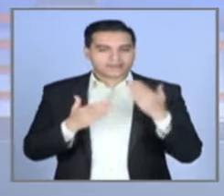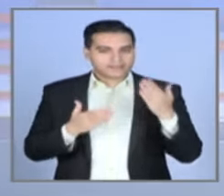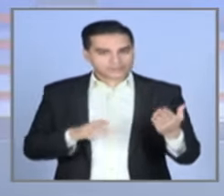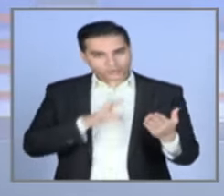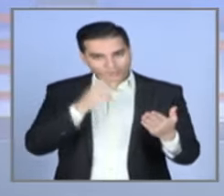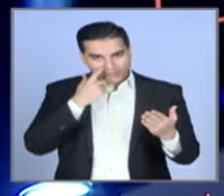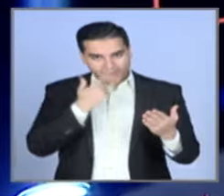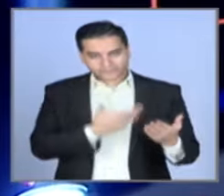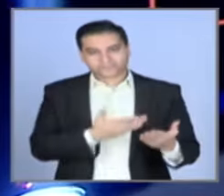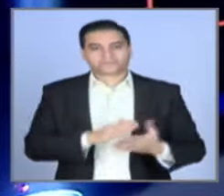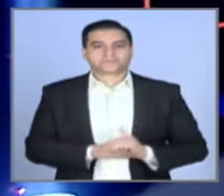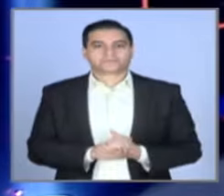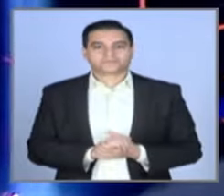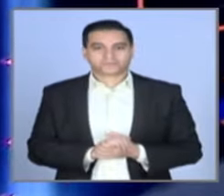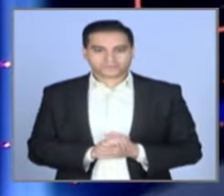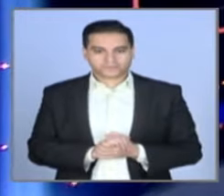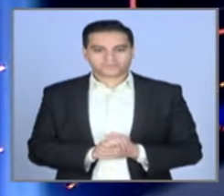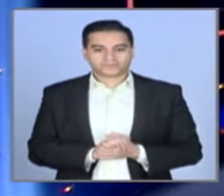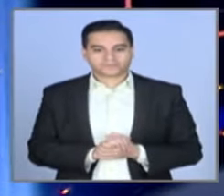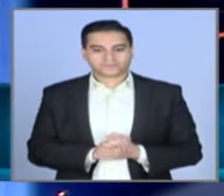أدب والسؤال هو: